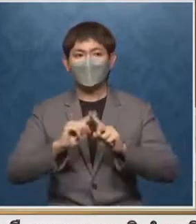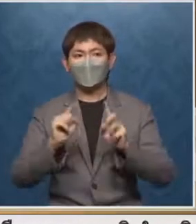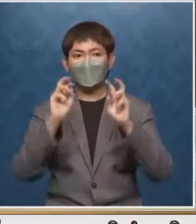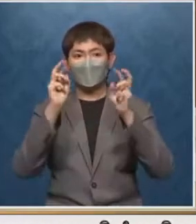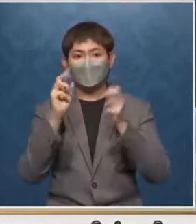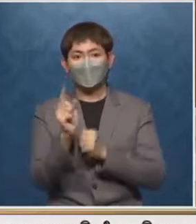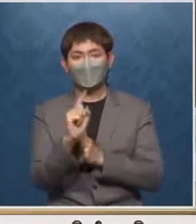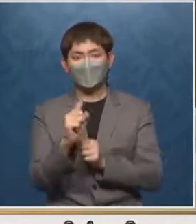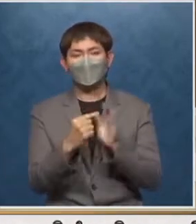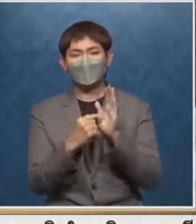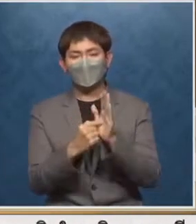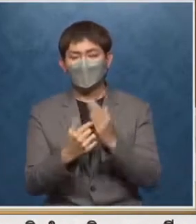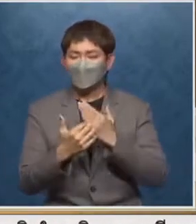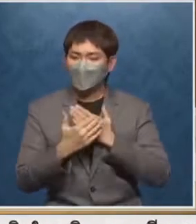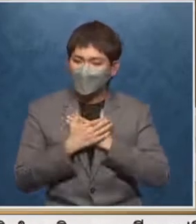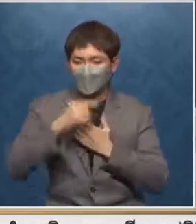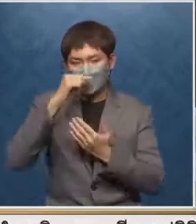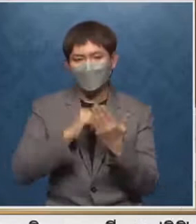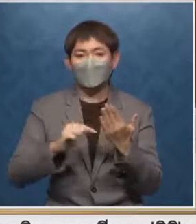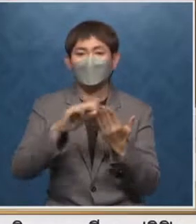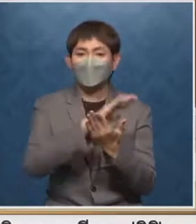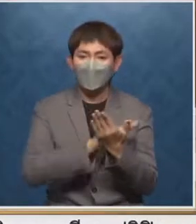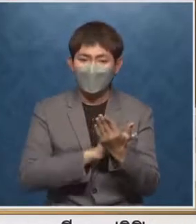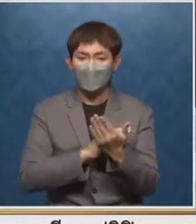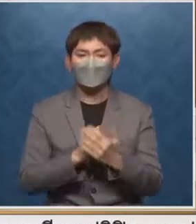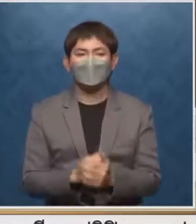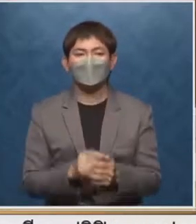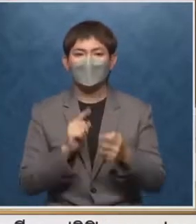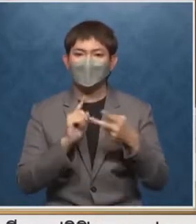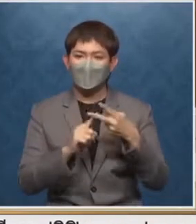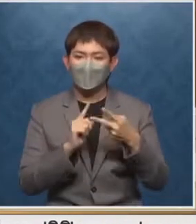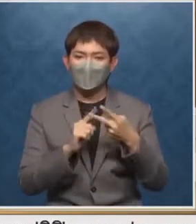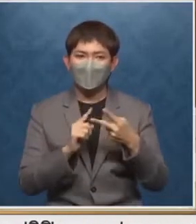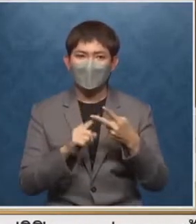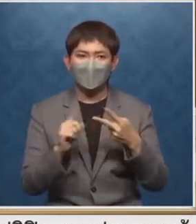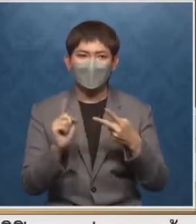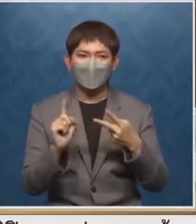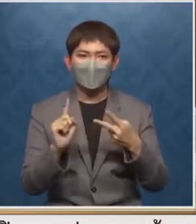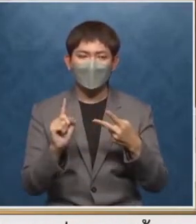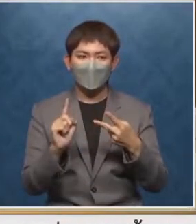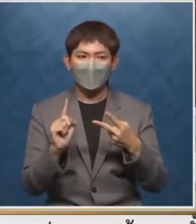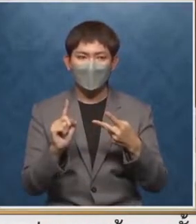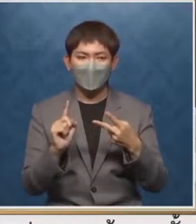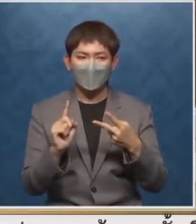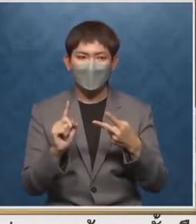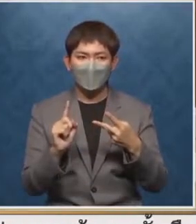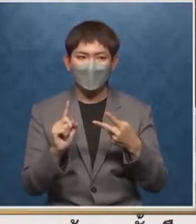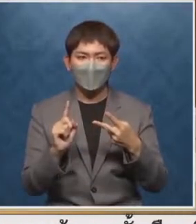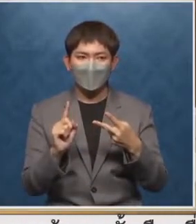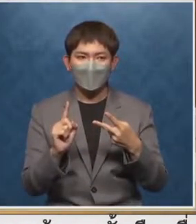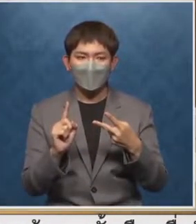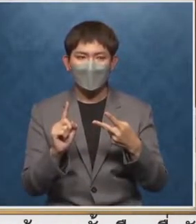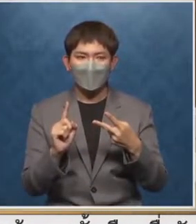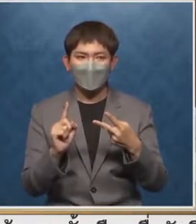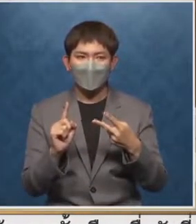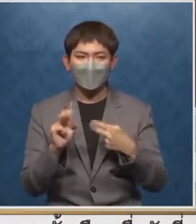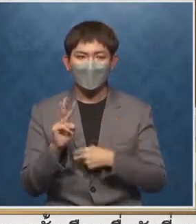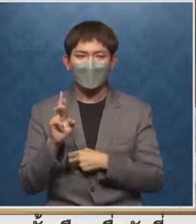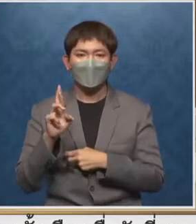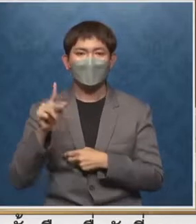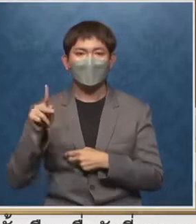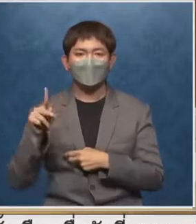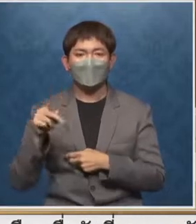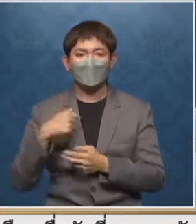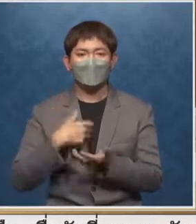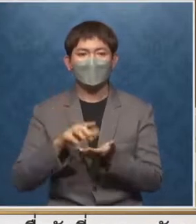ของความรักชาติก็ดีแล้วก็ท่านล่าสุดที่ได้พูดถึงเรื่องของท่านวีรกรคำประกอบนะ